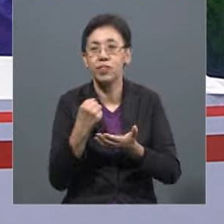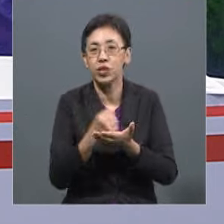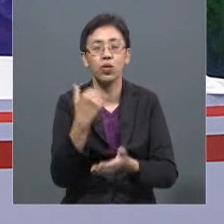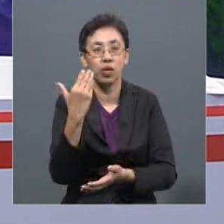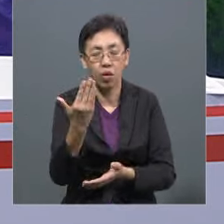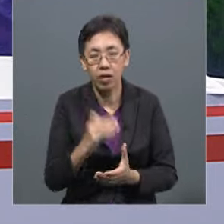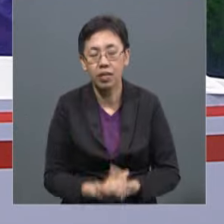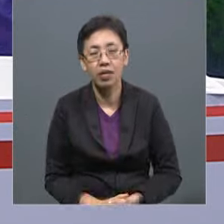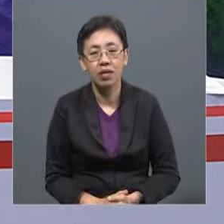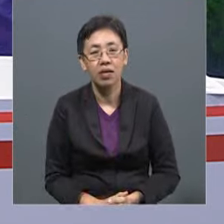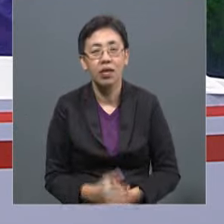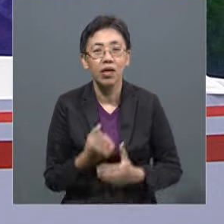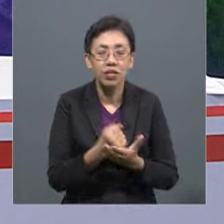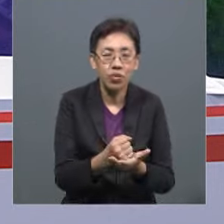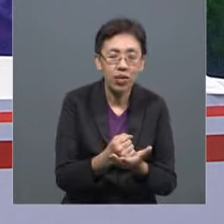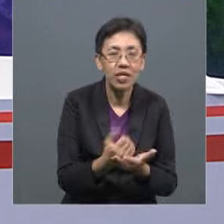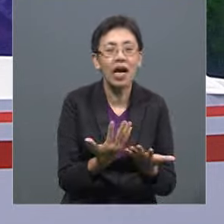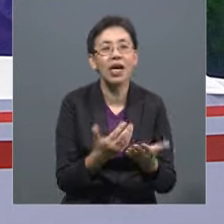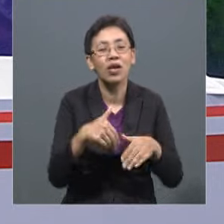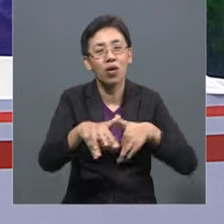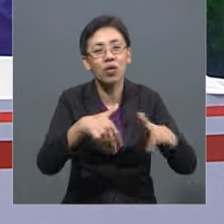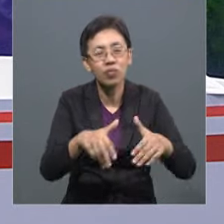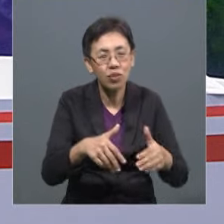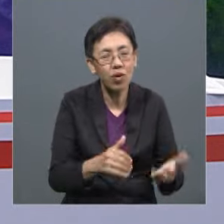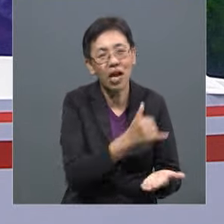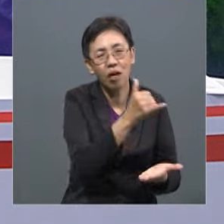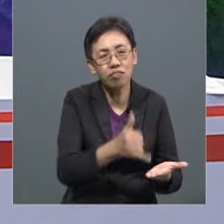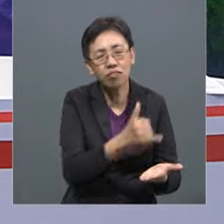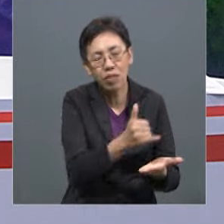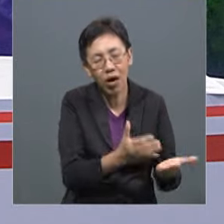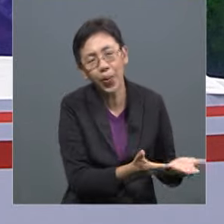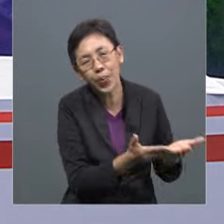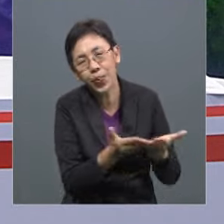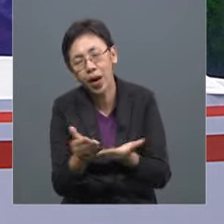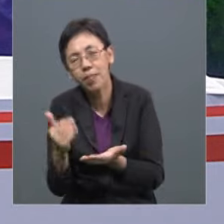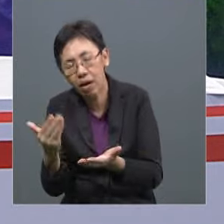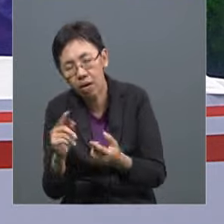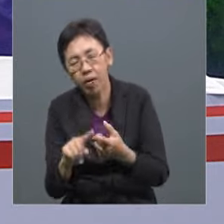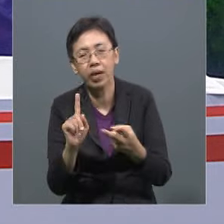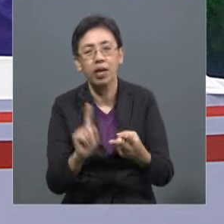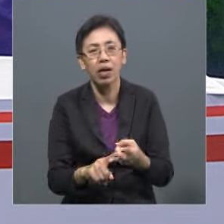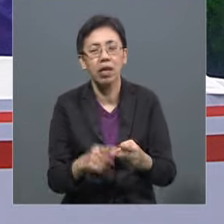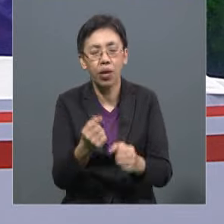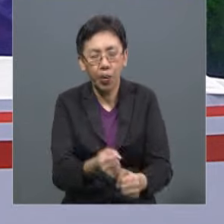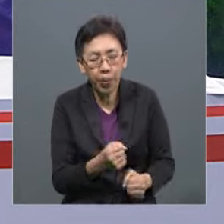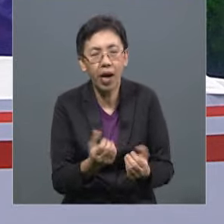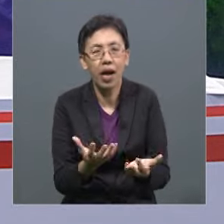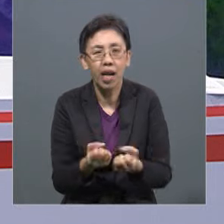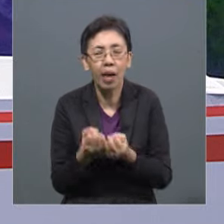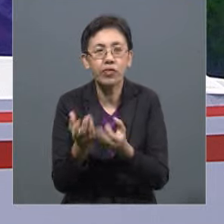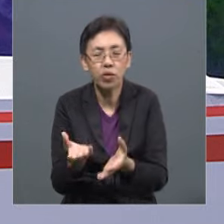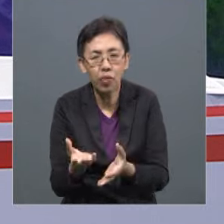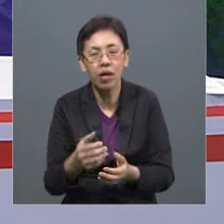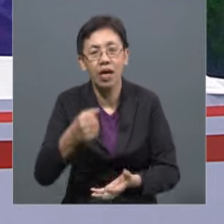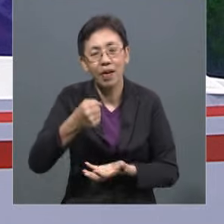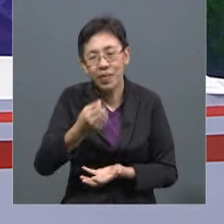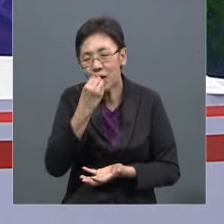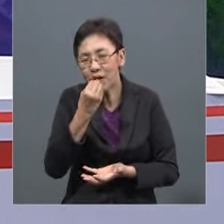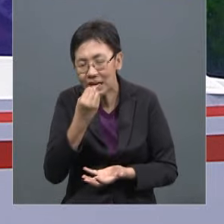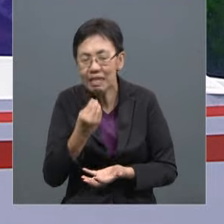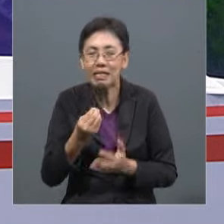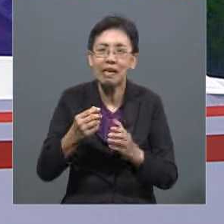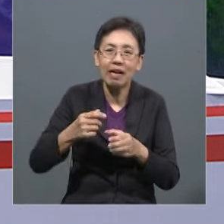นะครับไม่ว่าจะเป็นเข้าไปช่วยเหลือพาชาวบ้านพากลุ่มเปราะบางออกมาก่อนหรือว่าคอยพายเรือรับส่งแล้วก็เอาถุงยังชีพไป